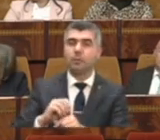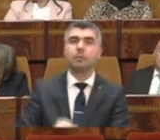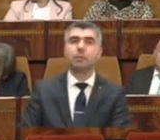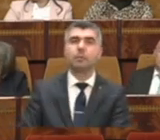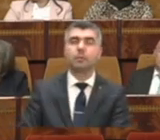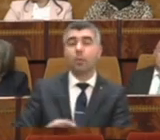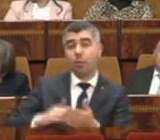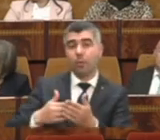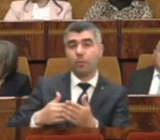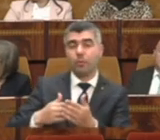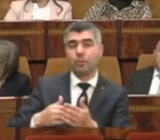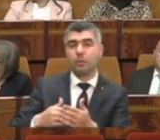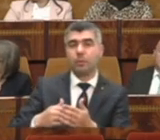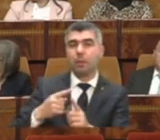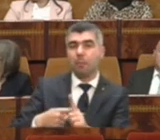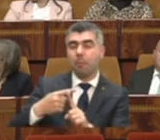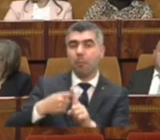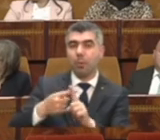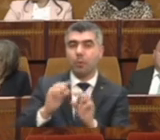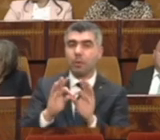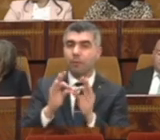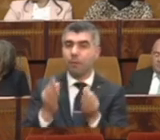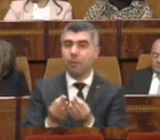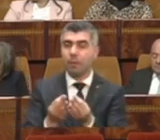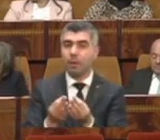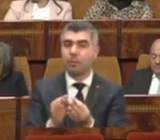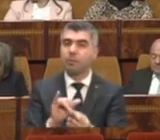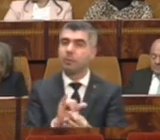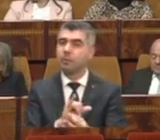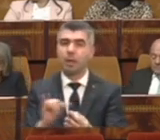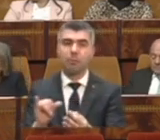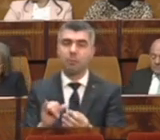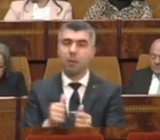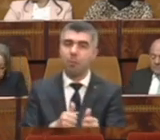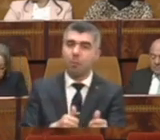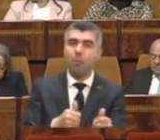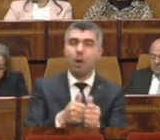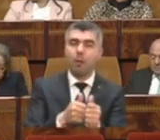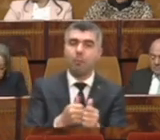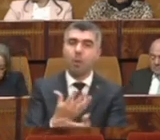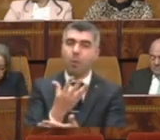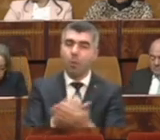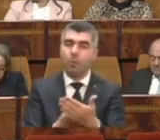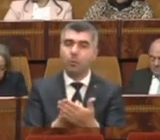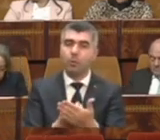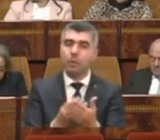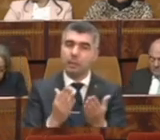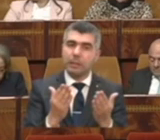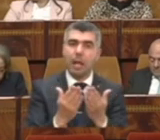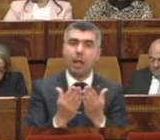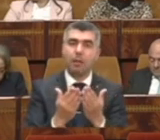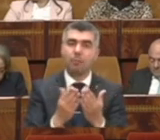على ذلك أن الأسر لن تكون لها الإمكانية في مواكبة أبنائها من أجل التعلم اللي غادي